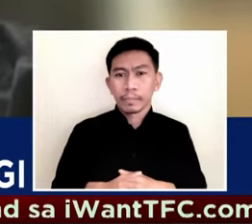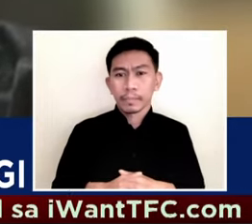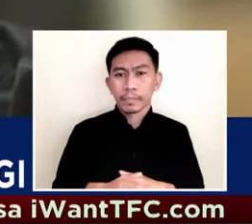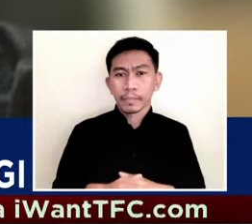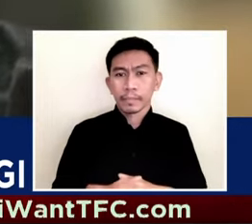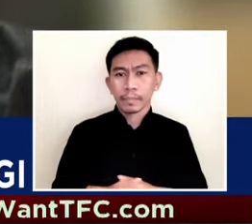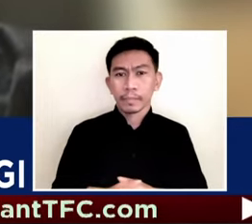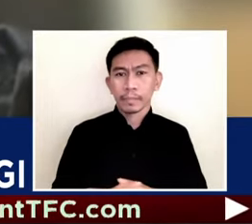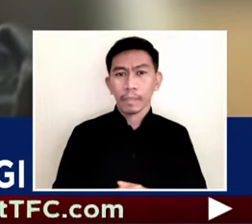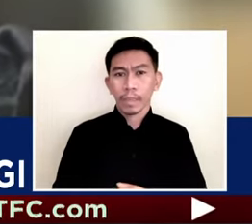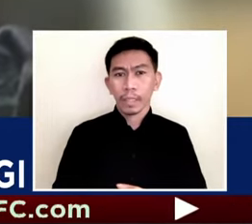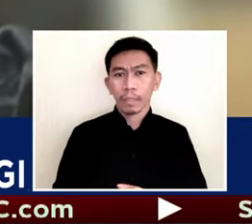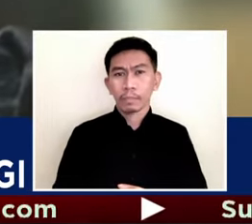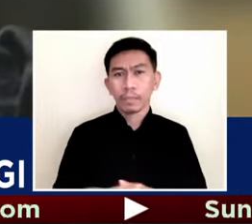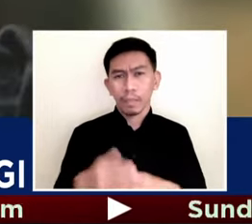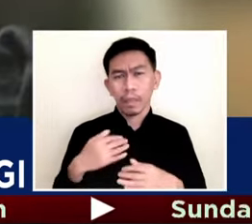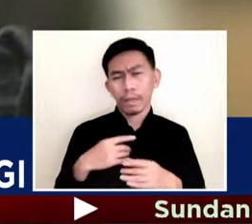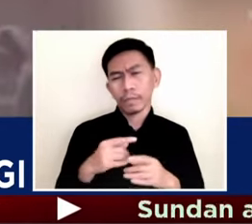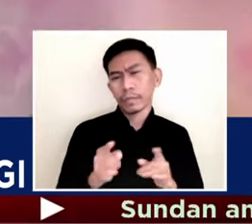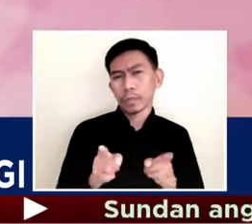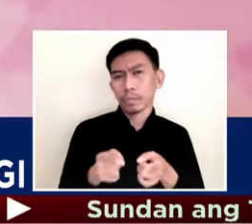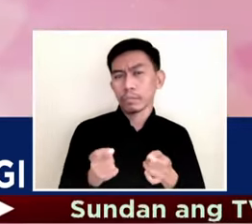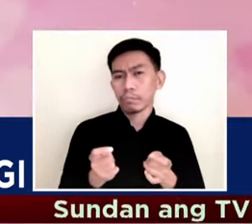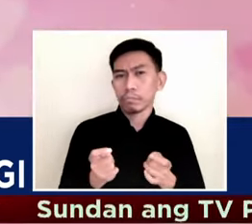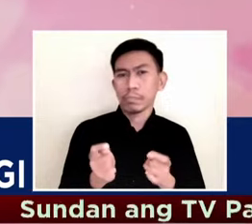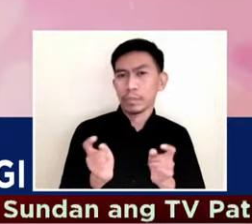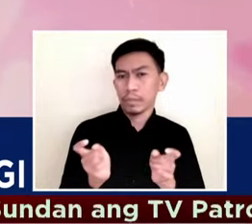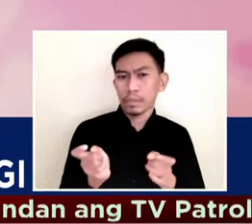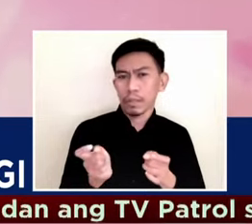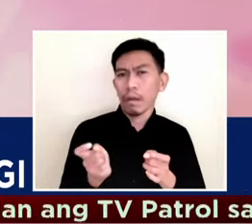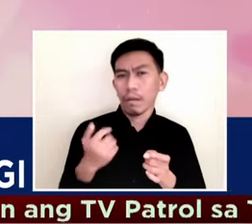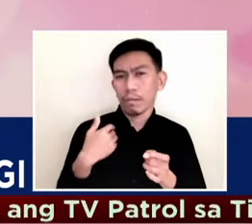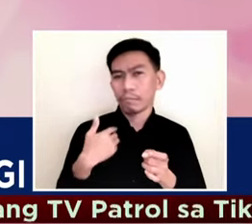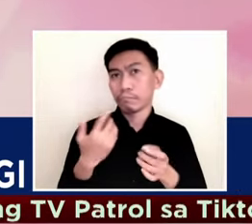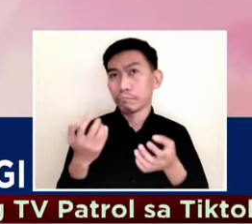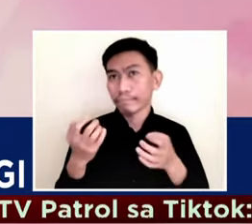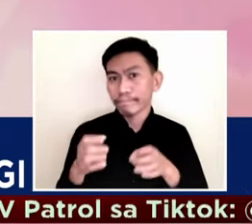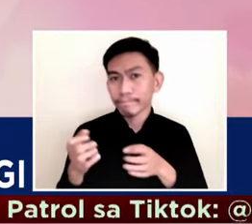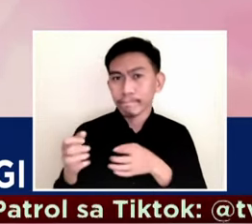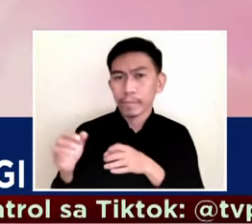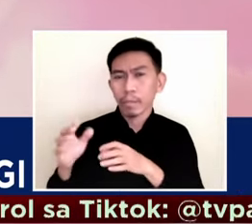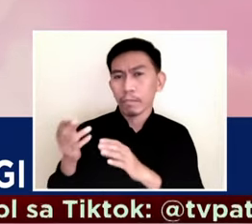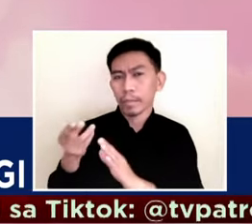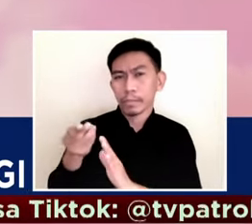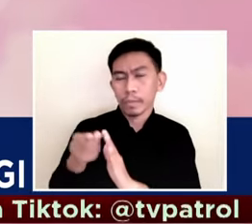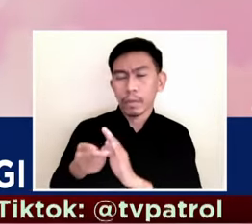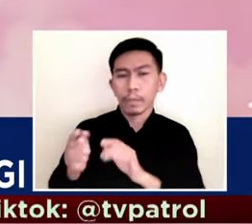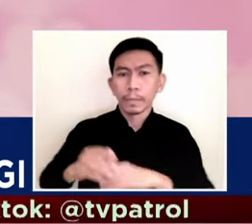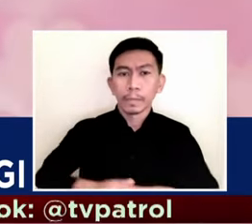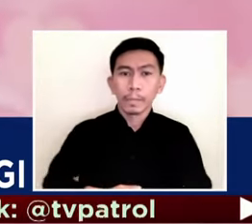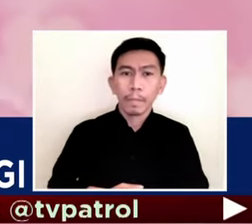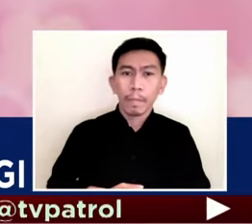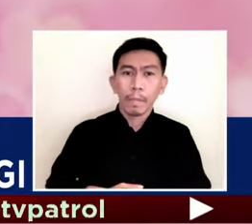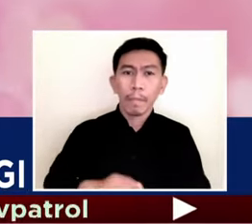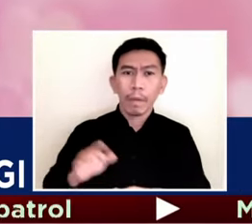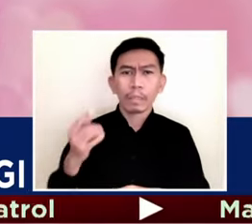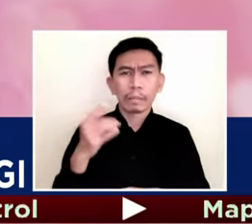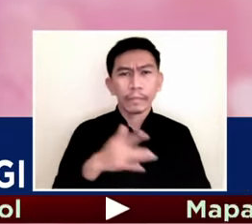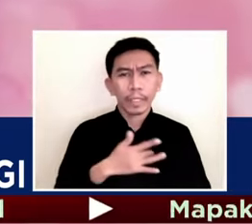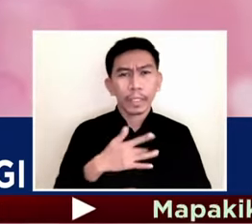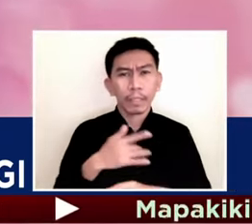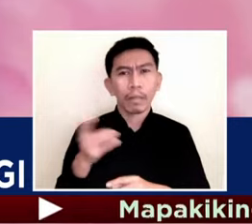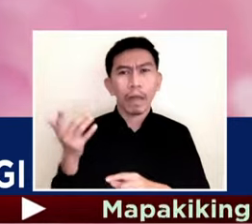merong mga konting ceremony during the interment. Kwento ni Jo, animoy nasa paligid lang si Jacqueline dahil sa